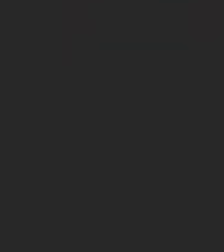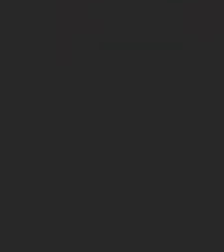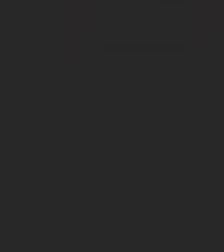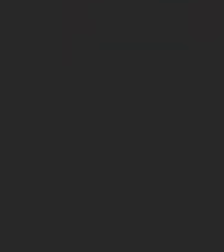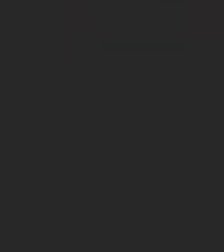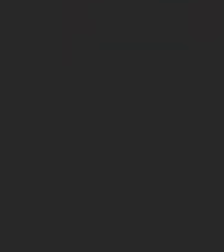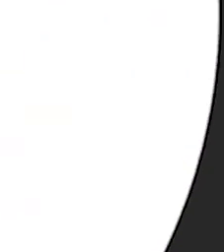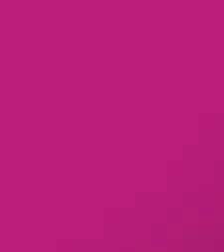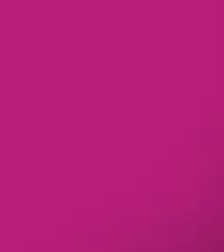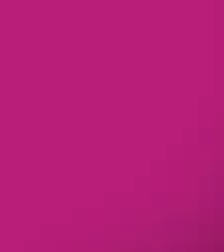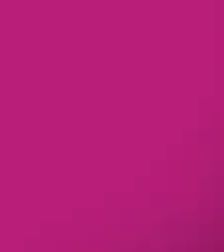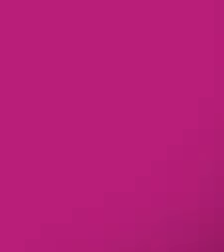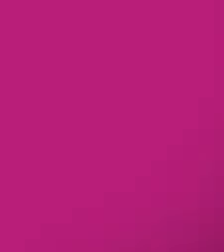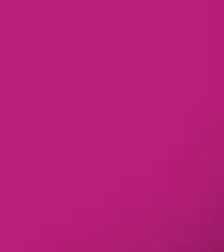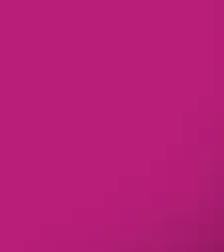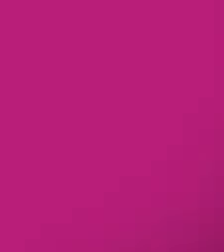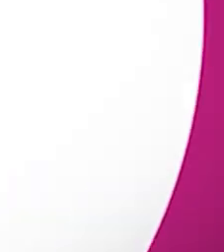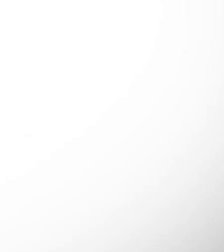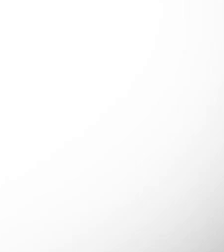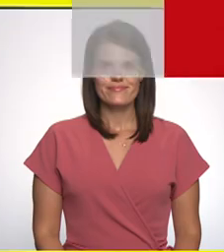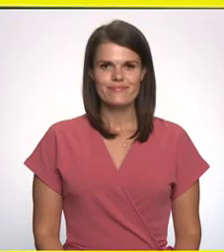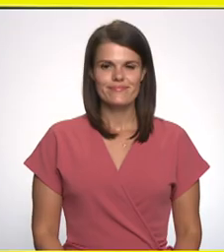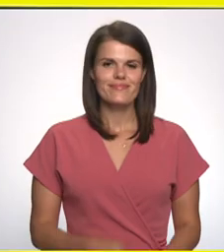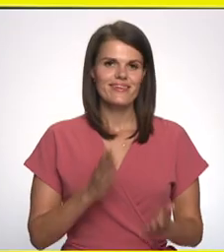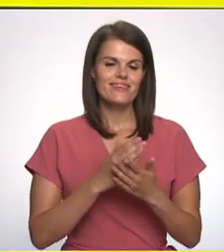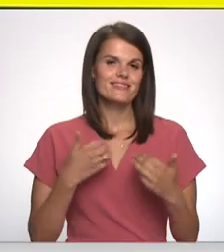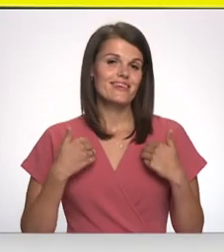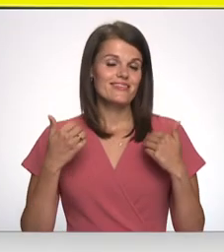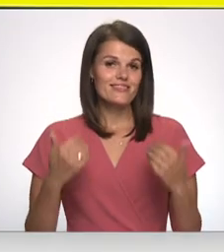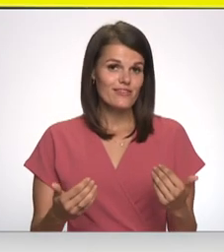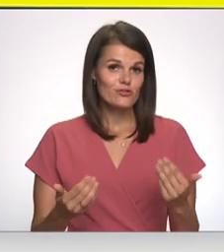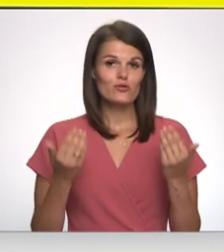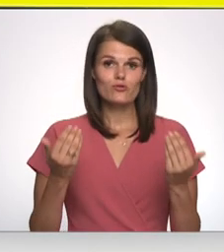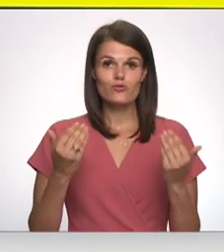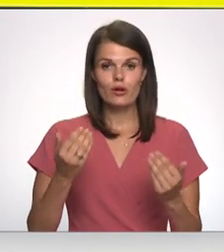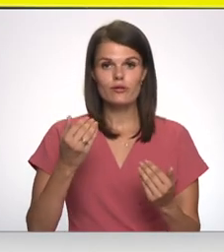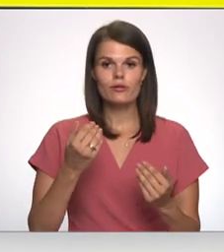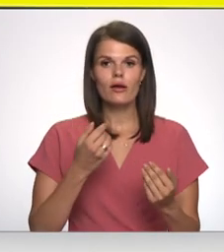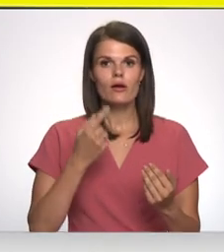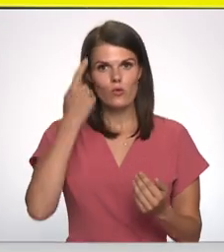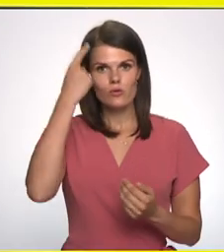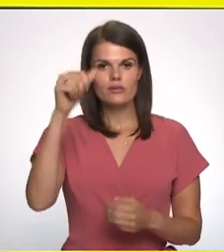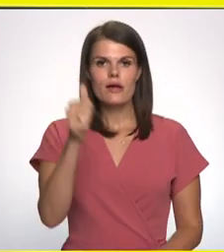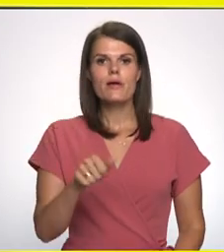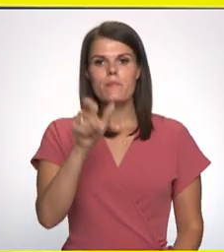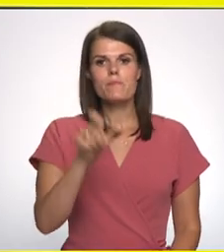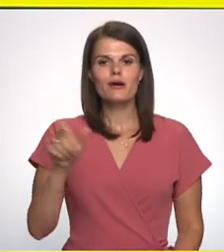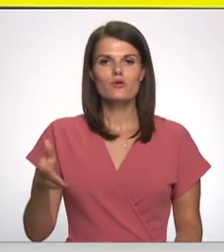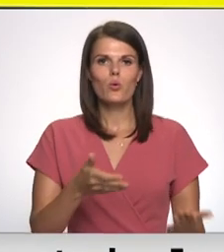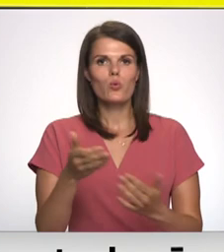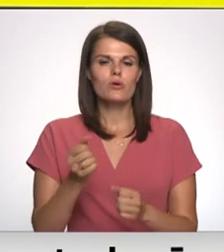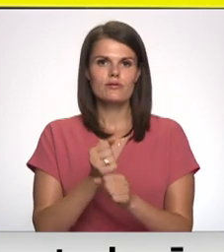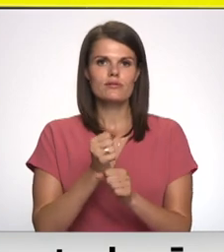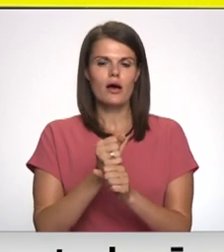Re! Viss ēters ir te! Esiet sveicināti! Šodien uzzināt mākslinieki, kuru darbi nominēti prestižajai